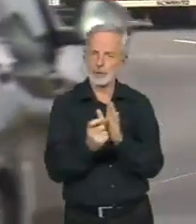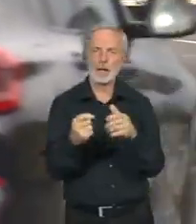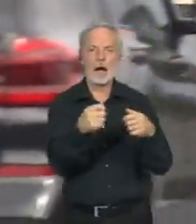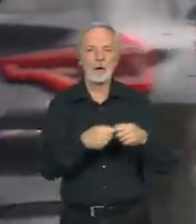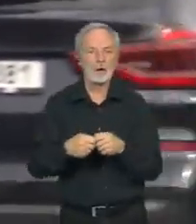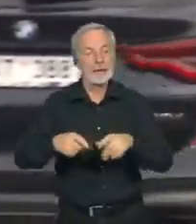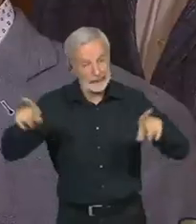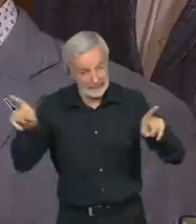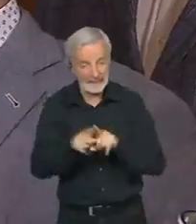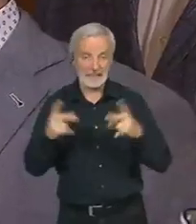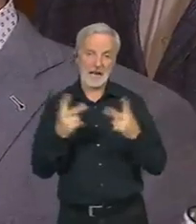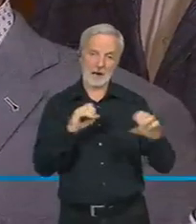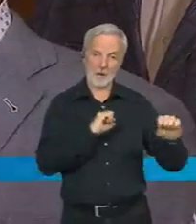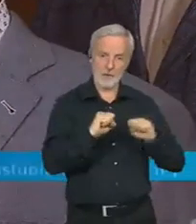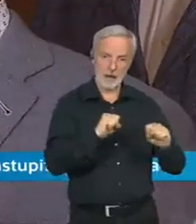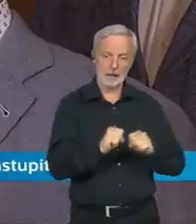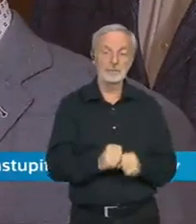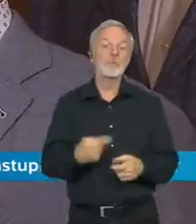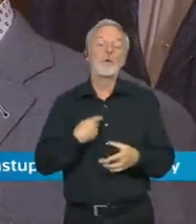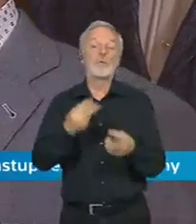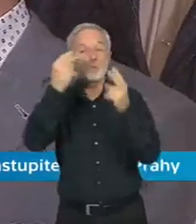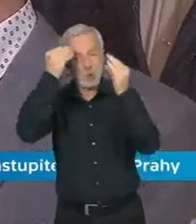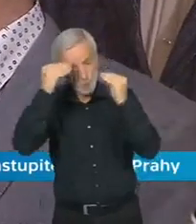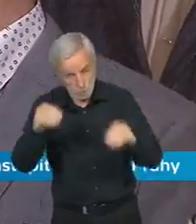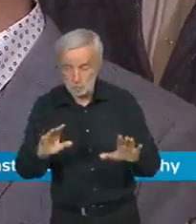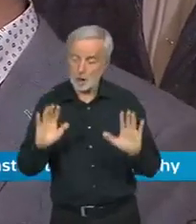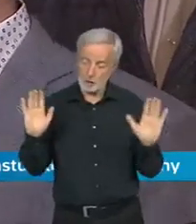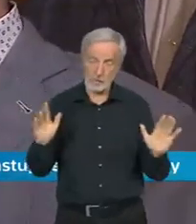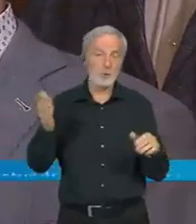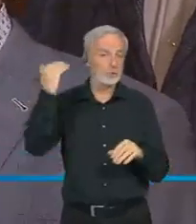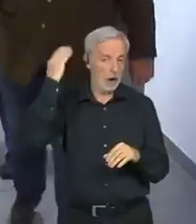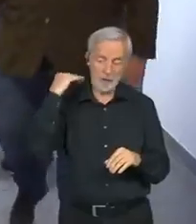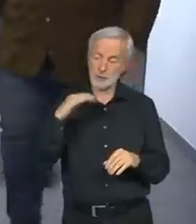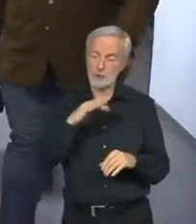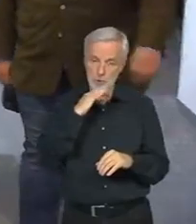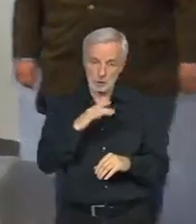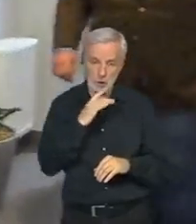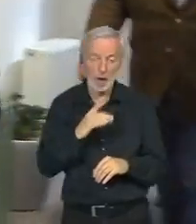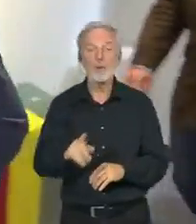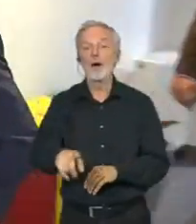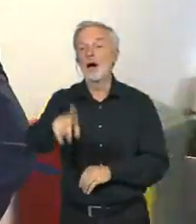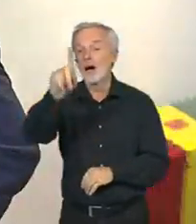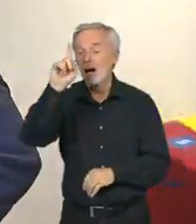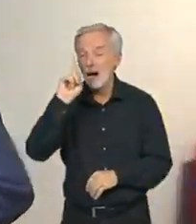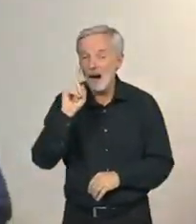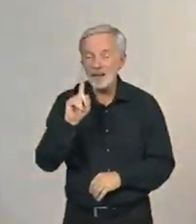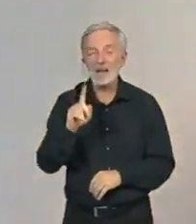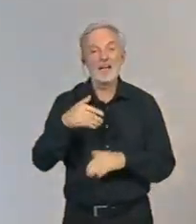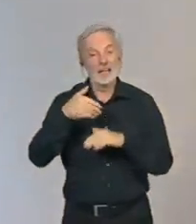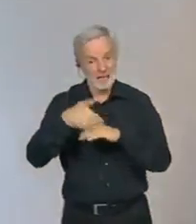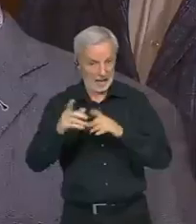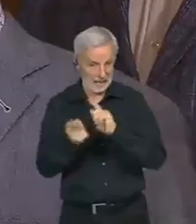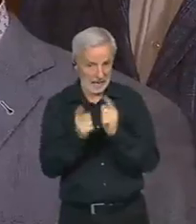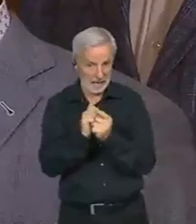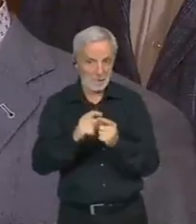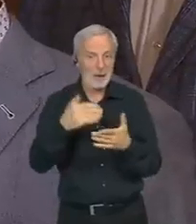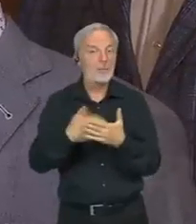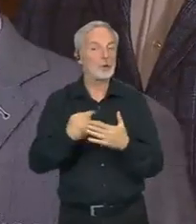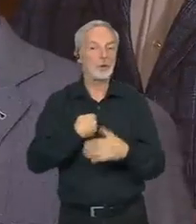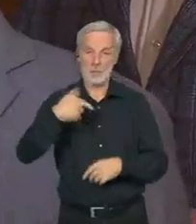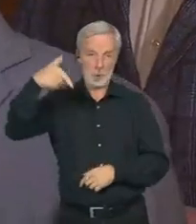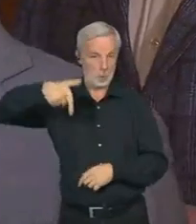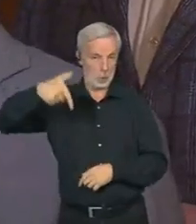kopírovat tu vládní. My to respektujeme, tak jak to říkáme od začátku. Na straně druhé jednáme, protože jsme skončili druzí na